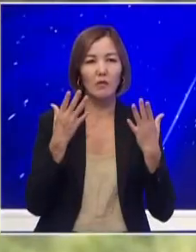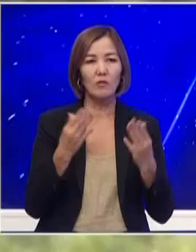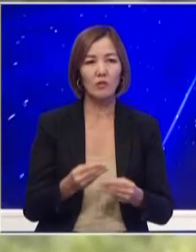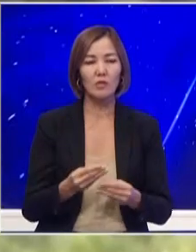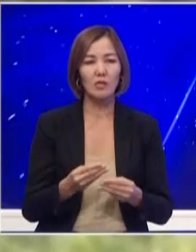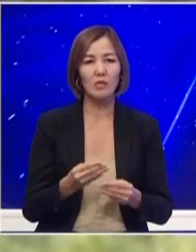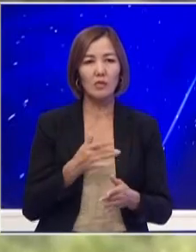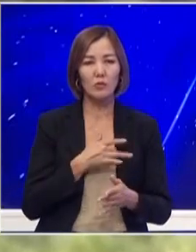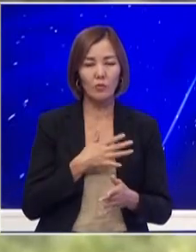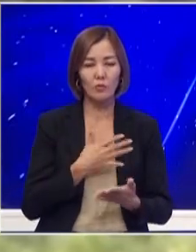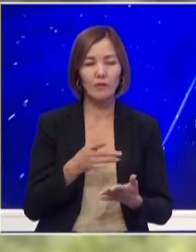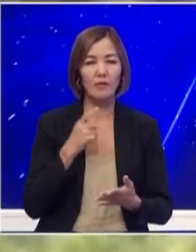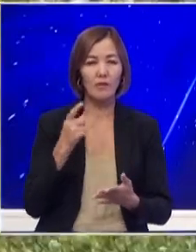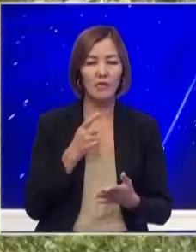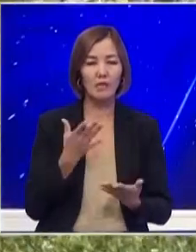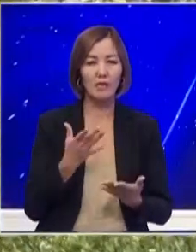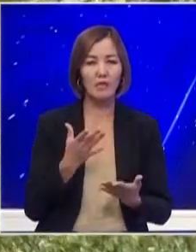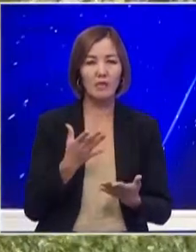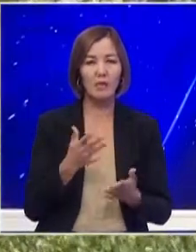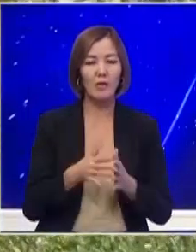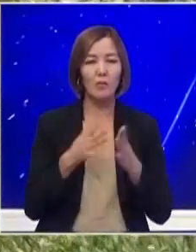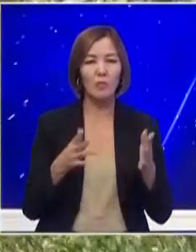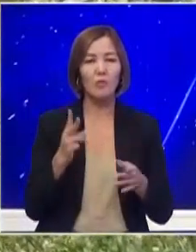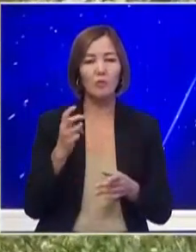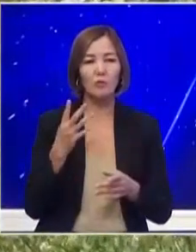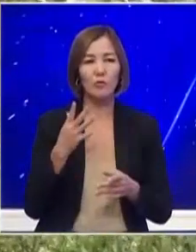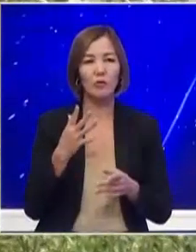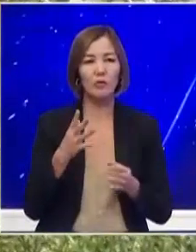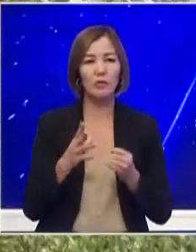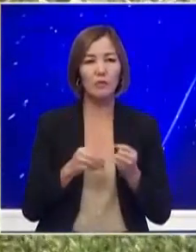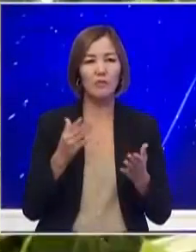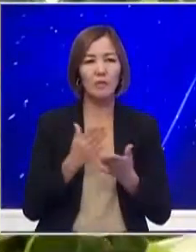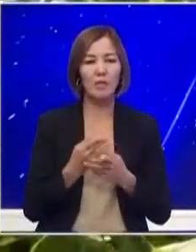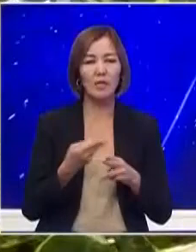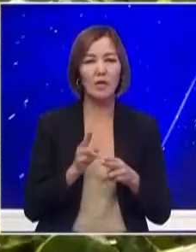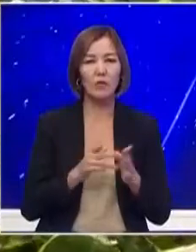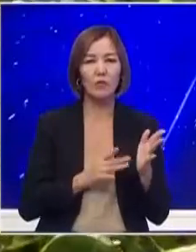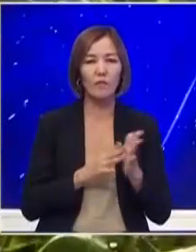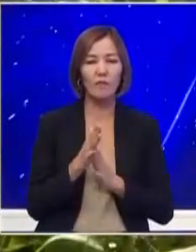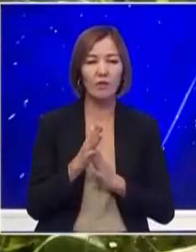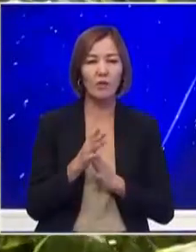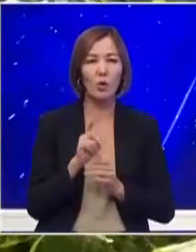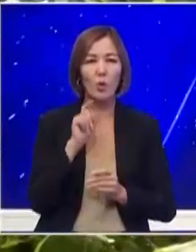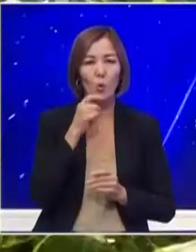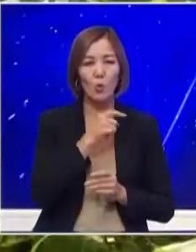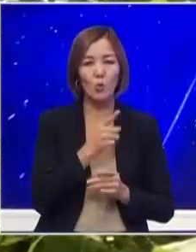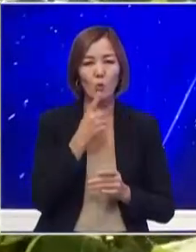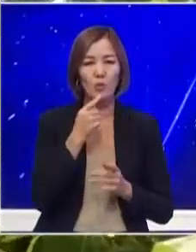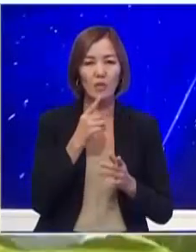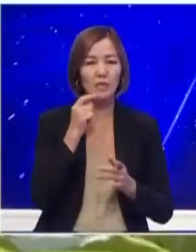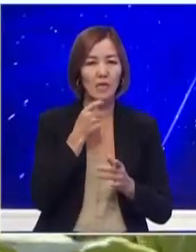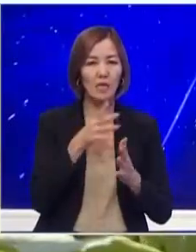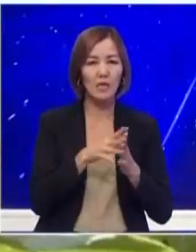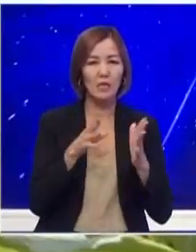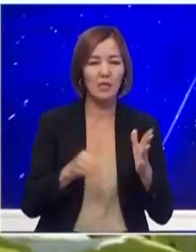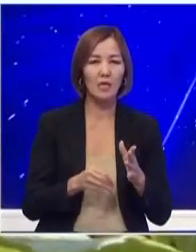день в собственности кооператива имеется более 250 гектаров земли, на которых выращивается кукуруза, сахарная свекла, лук,